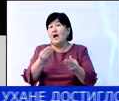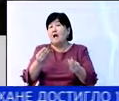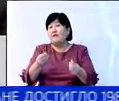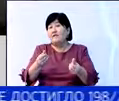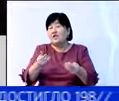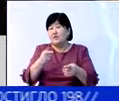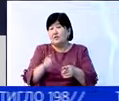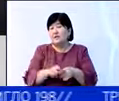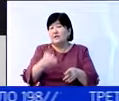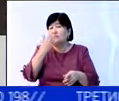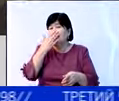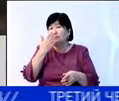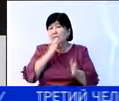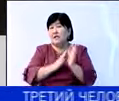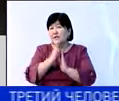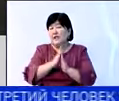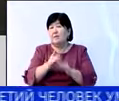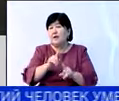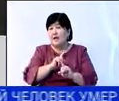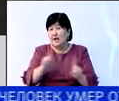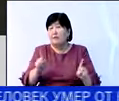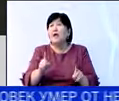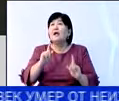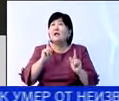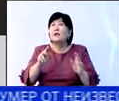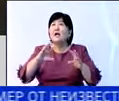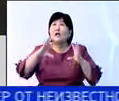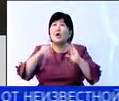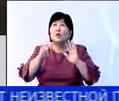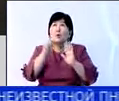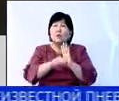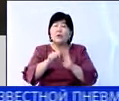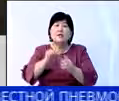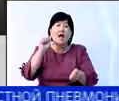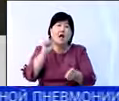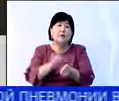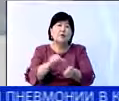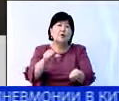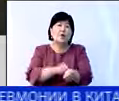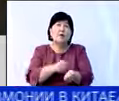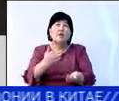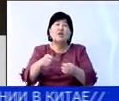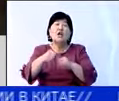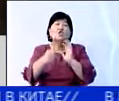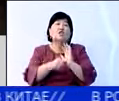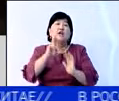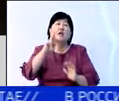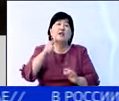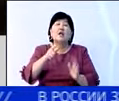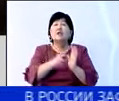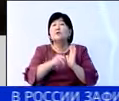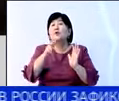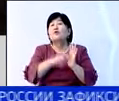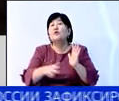растительного происхождения со специфическим запахом. Согласно результатам экспертизы, высушенная марихуана весом 16